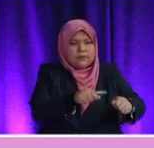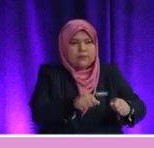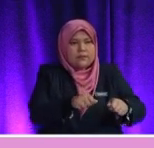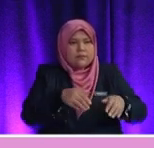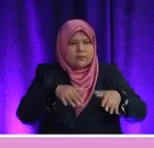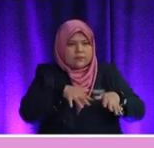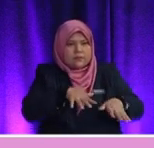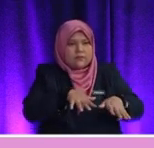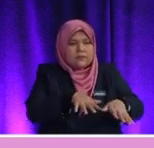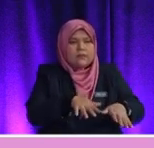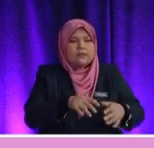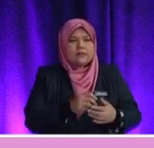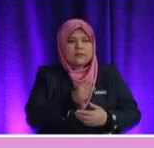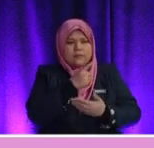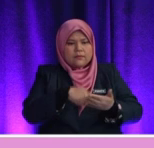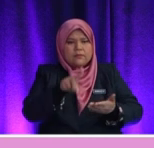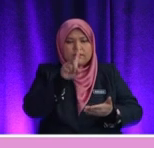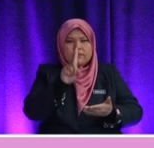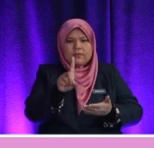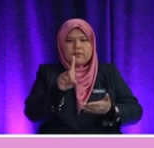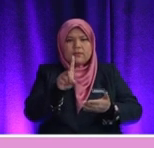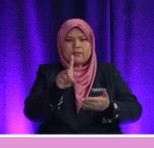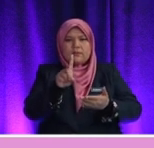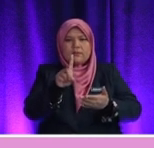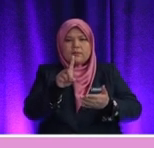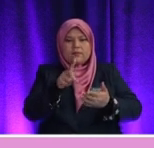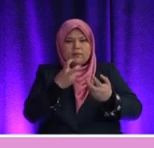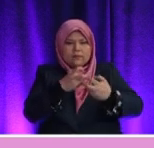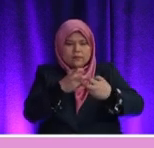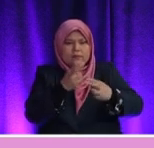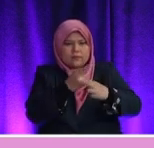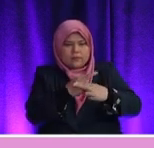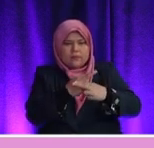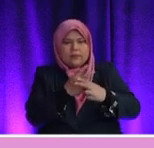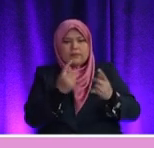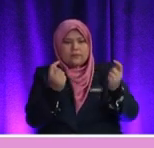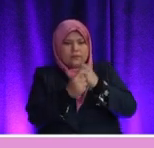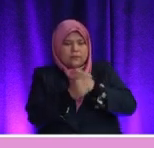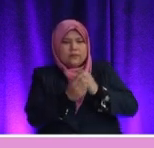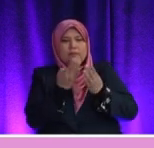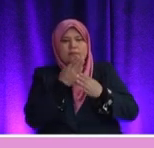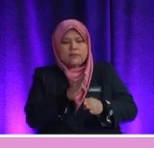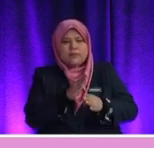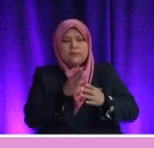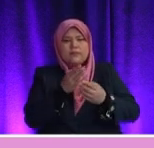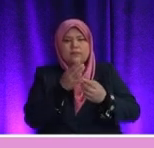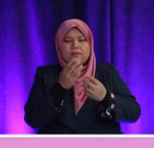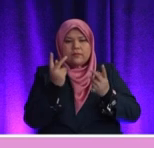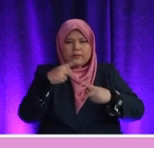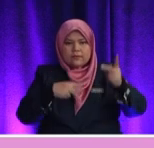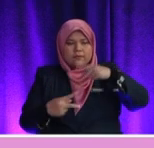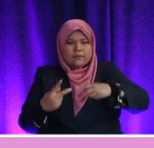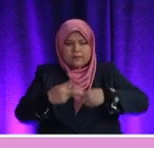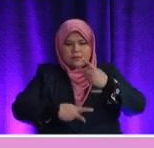melalui suatu elektrolit untuk menghasilkan tidak balas kimia melalui proses elektrolisis